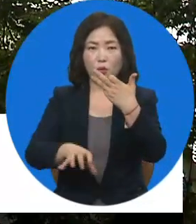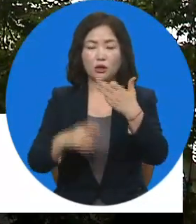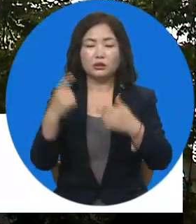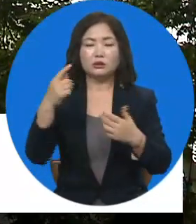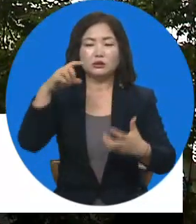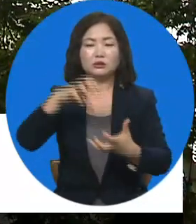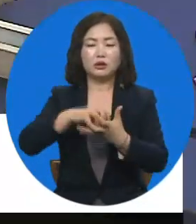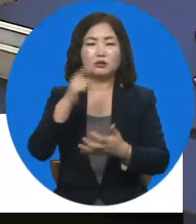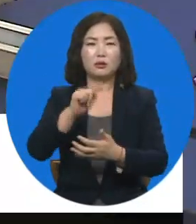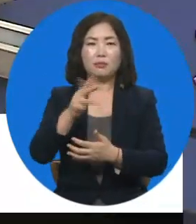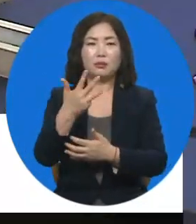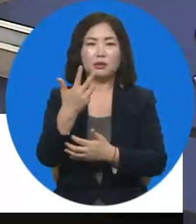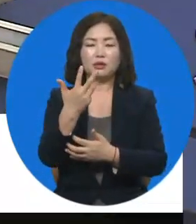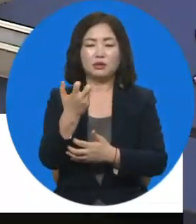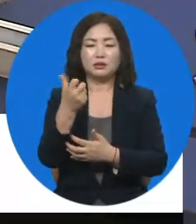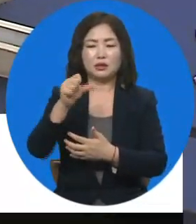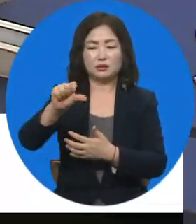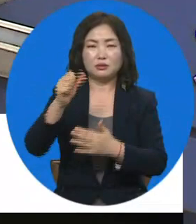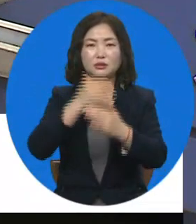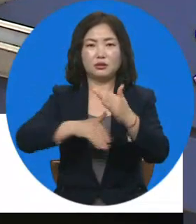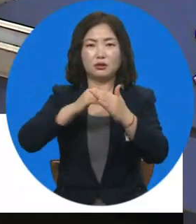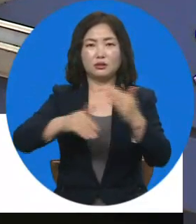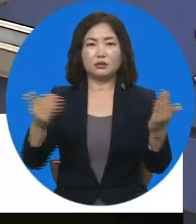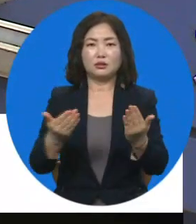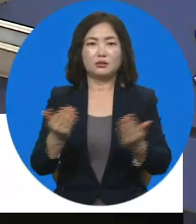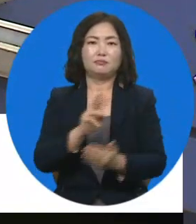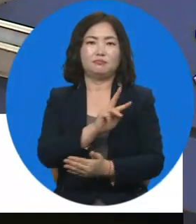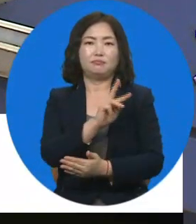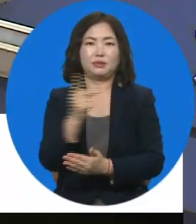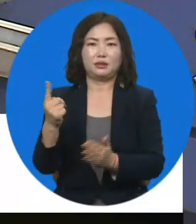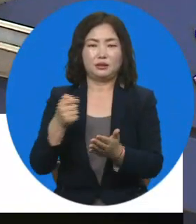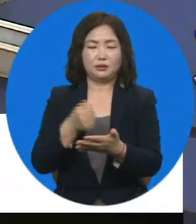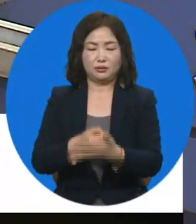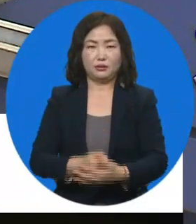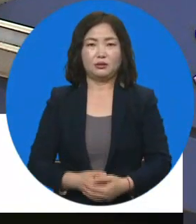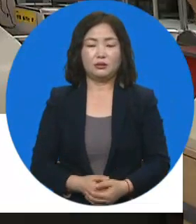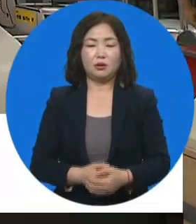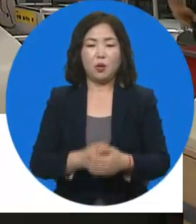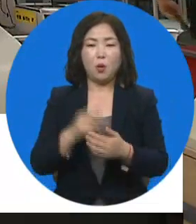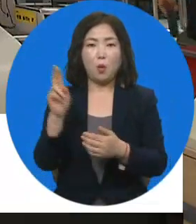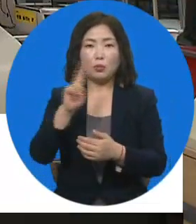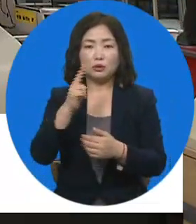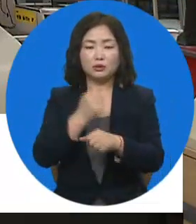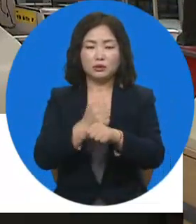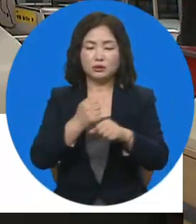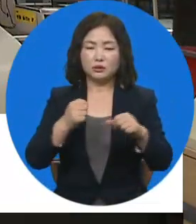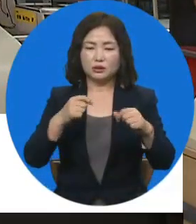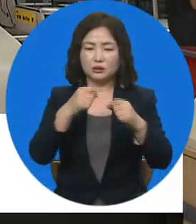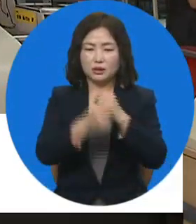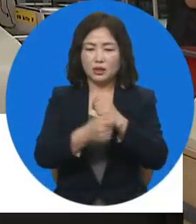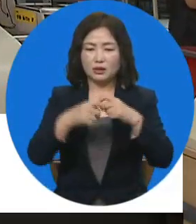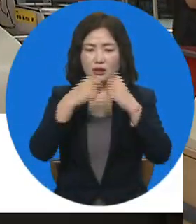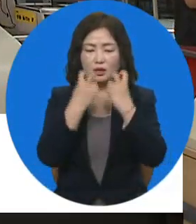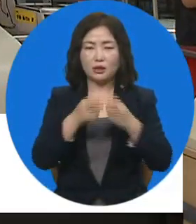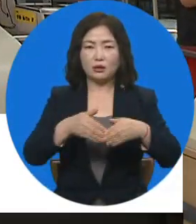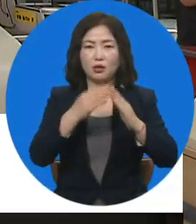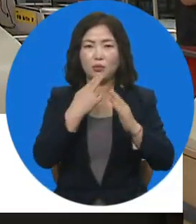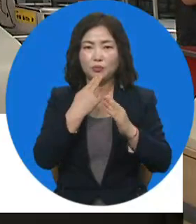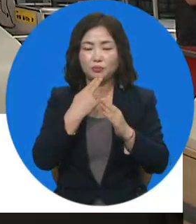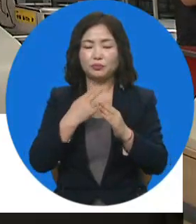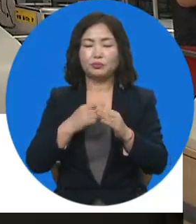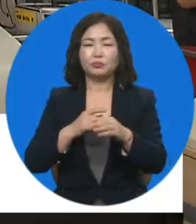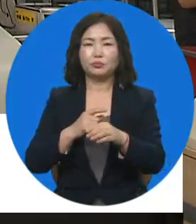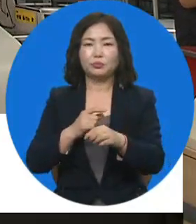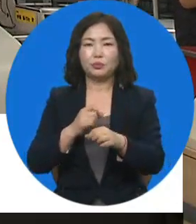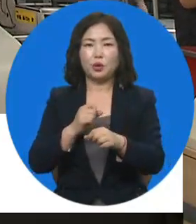권 1800 일은 5명이 정규직 으로 바뀌었습니다 홈플러스는 별도의 자외선을 설립하거나 직군을 신설